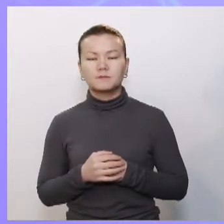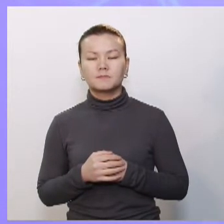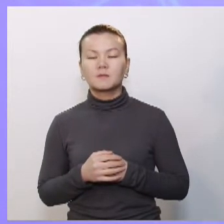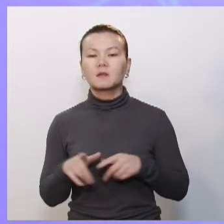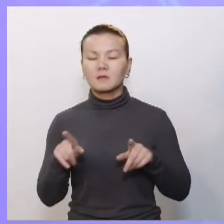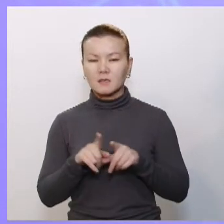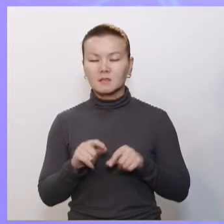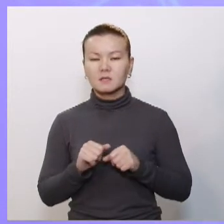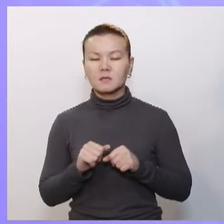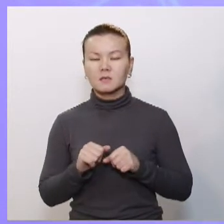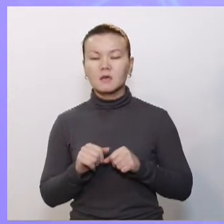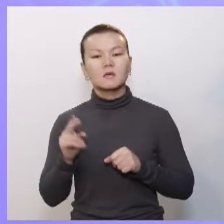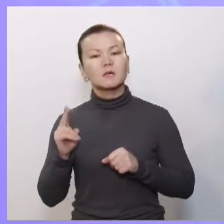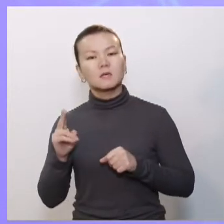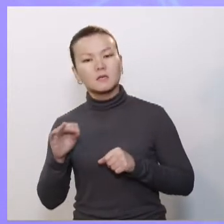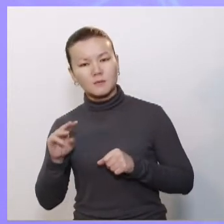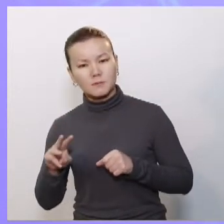Ошондой эле ким,